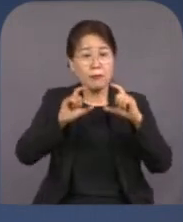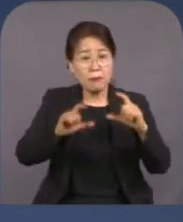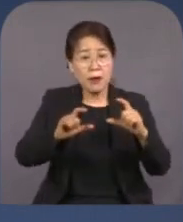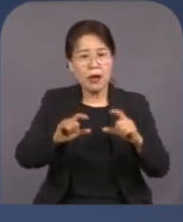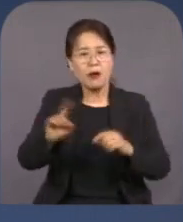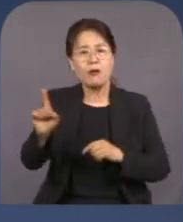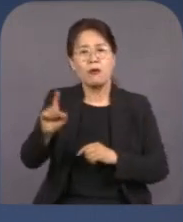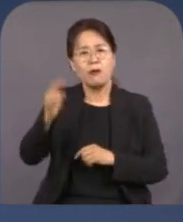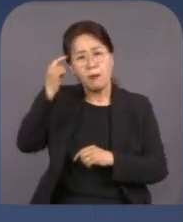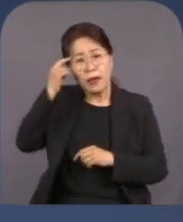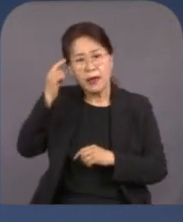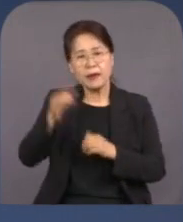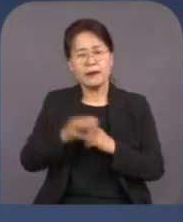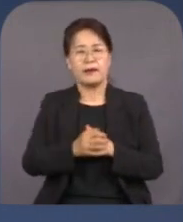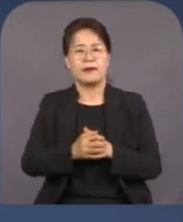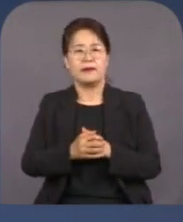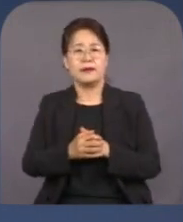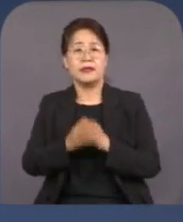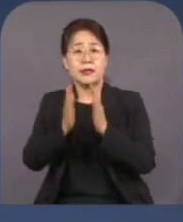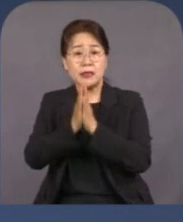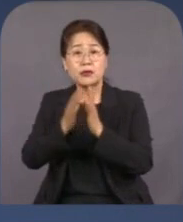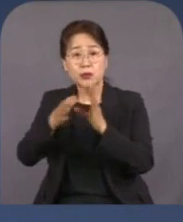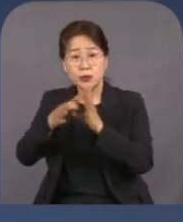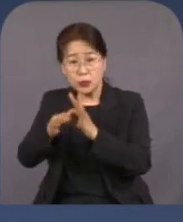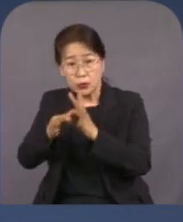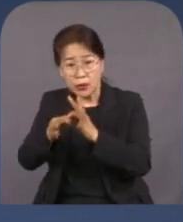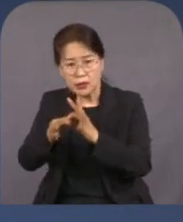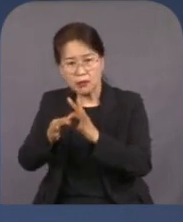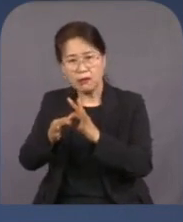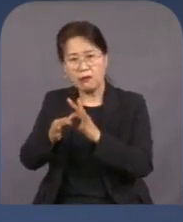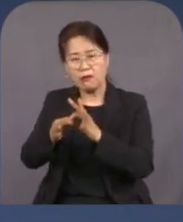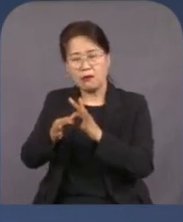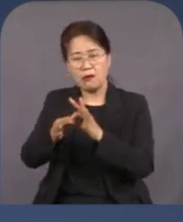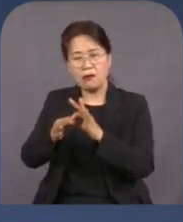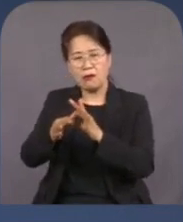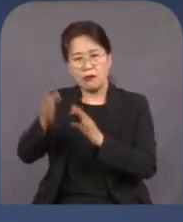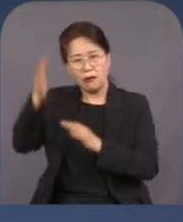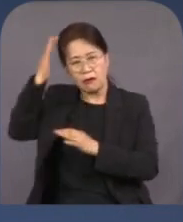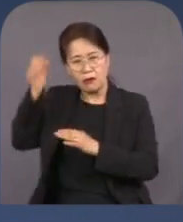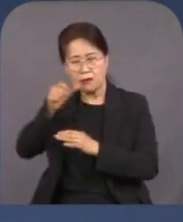그것은 기도를 통해서만이 전신갑주가